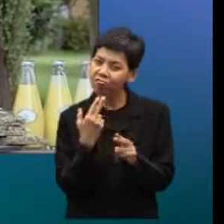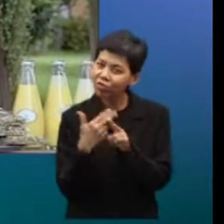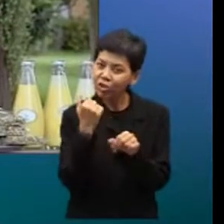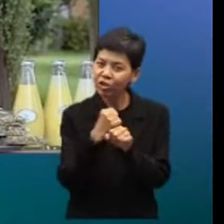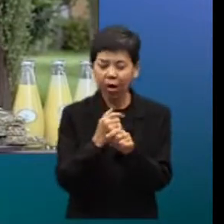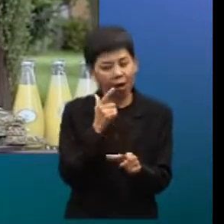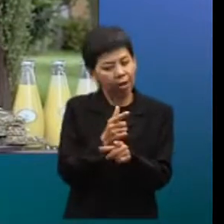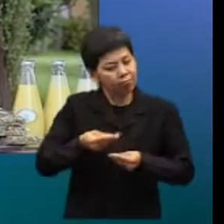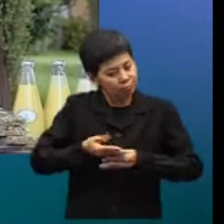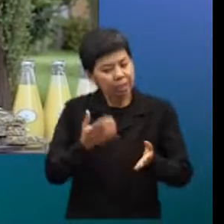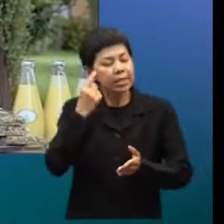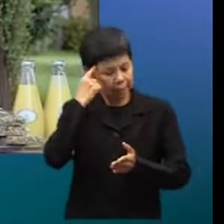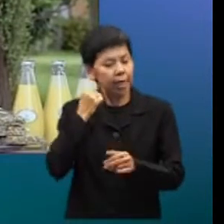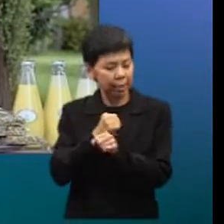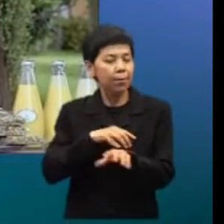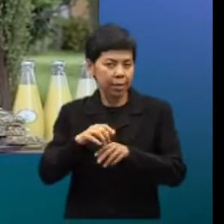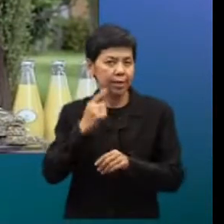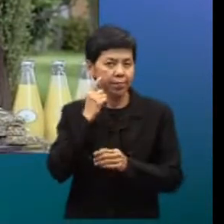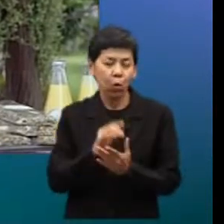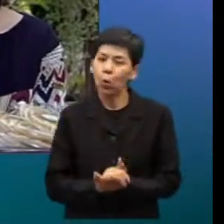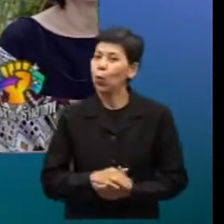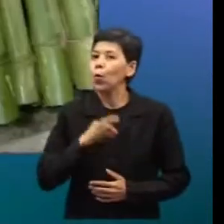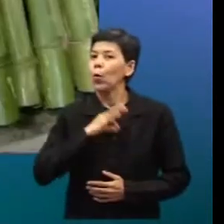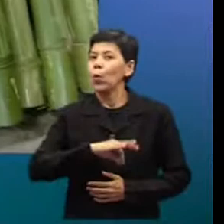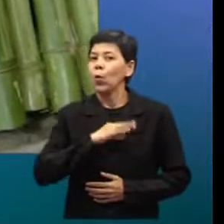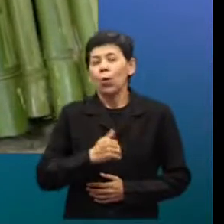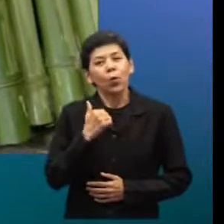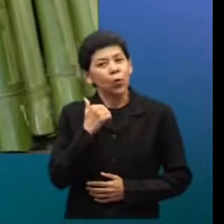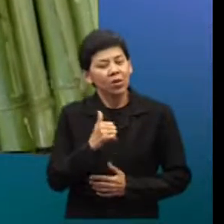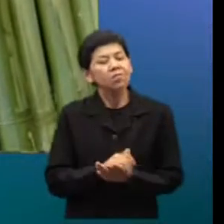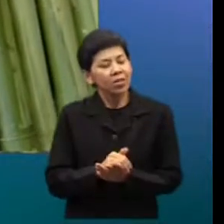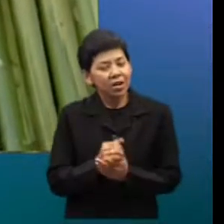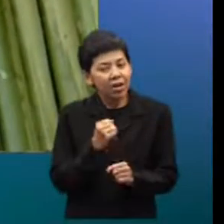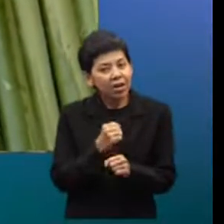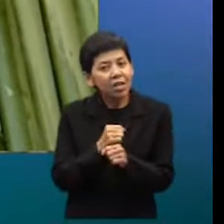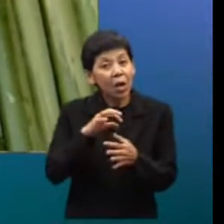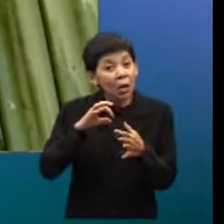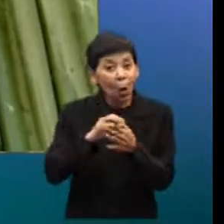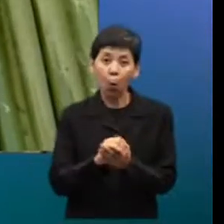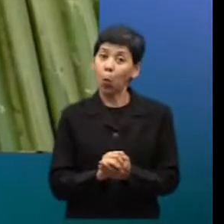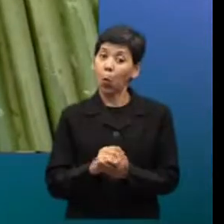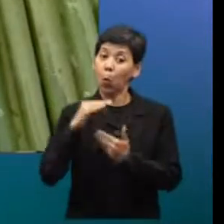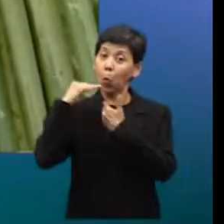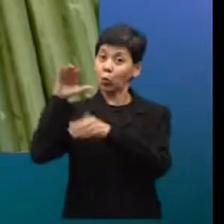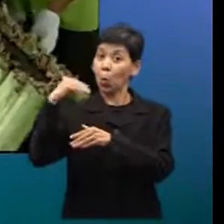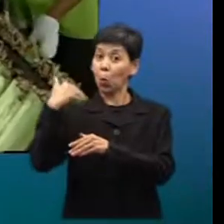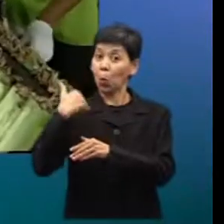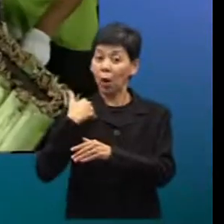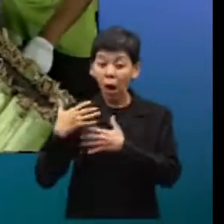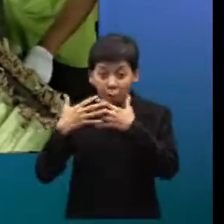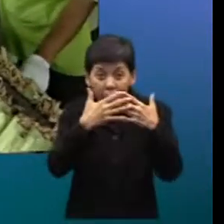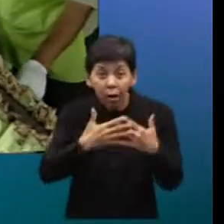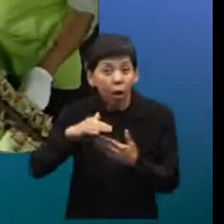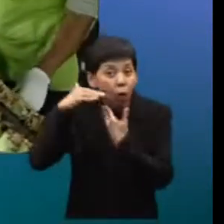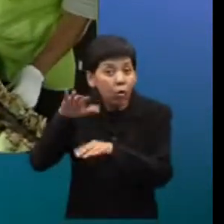หรือในลักษณะคนที่จัดเลี้ยงอะไรอย่างนี้ค่ะ ไม่ธรรมดาใช่ไหมครับเพราะเขาเสิร์ฟกันบนฟ้านู่นแถม